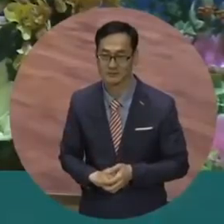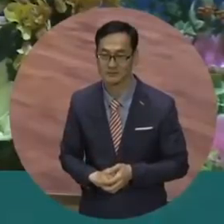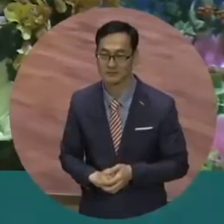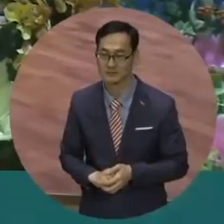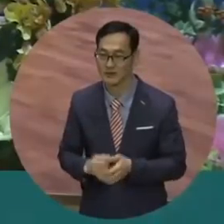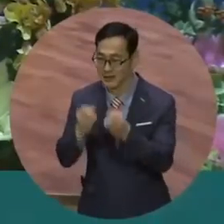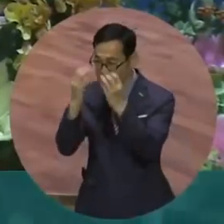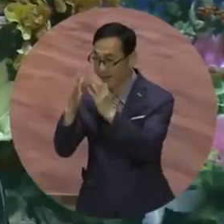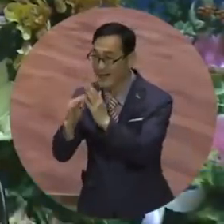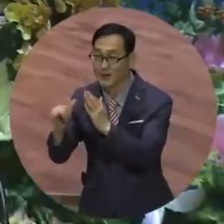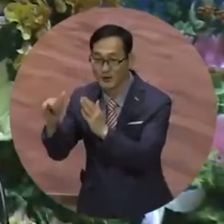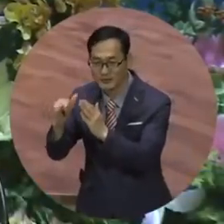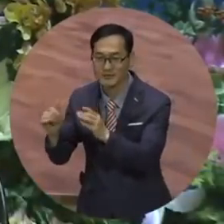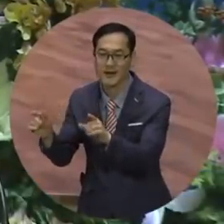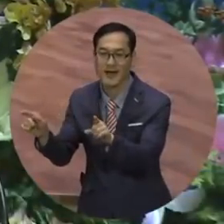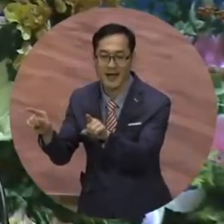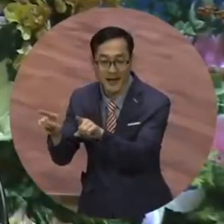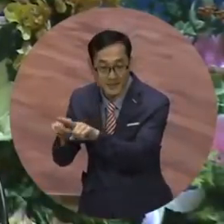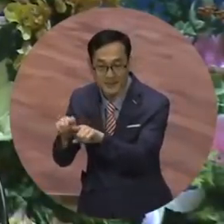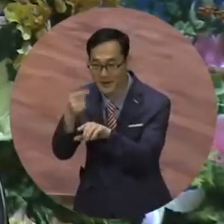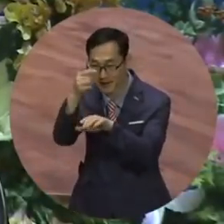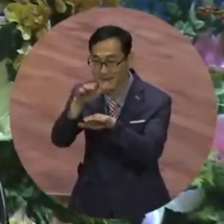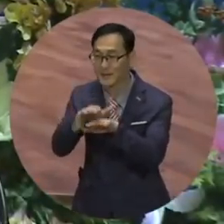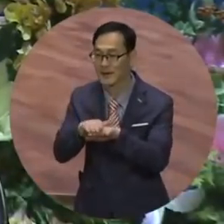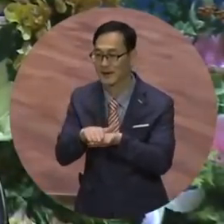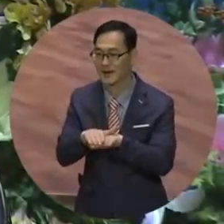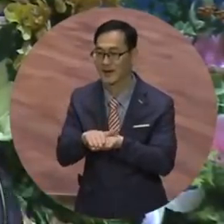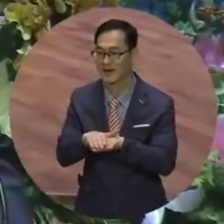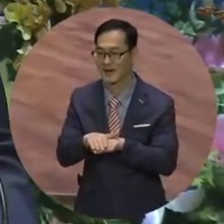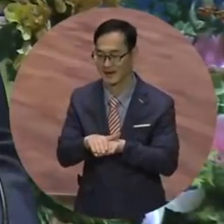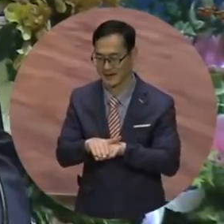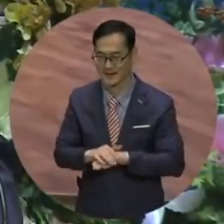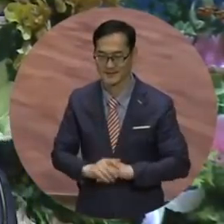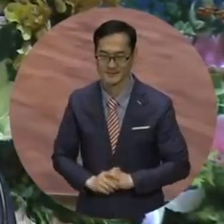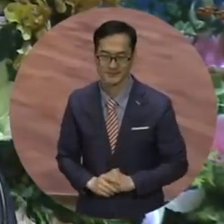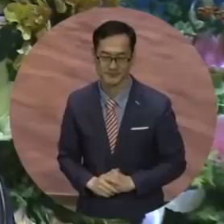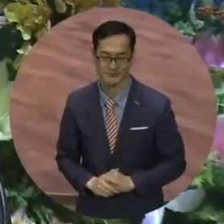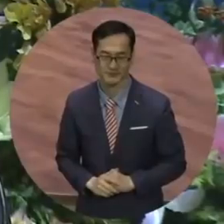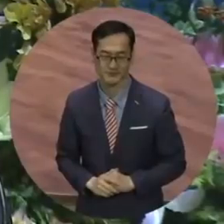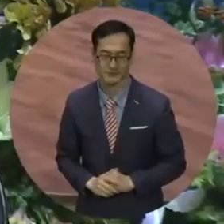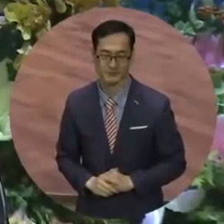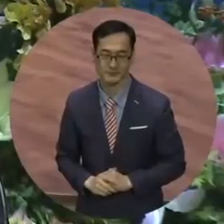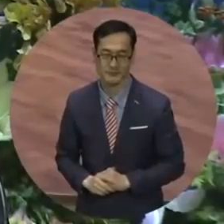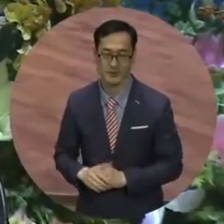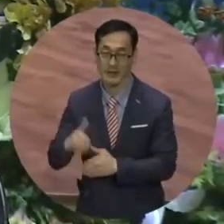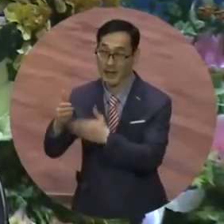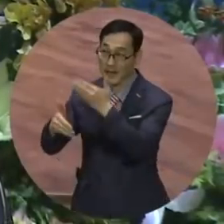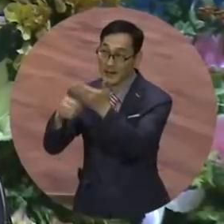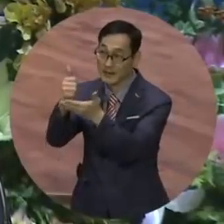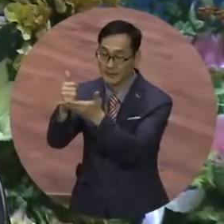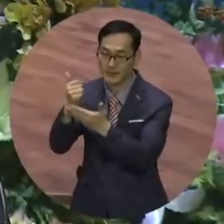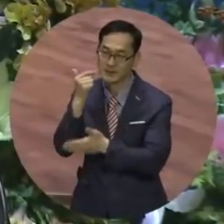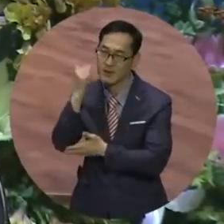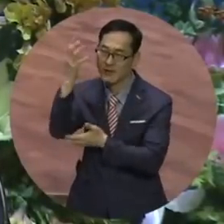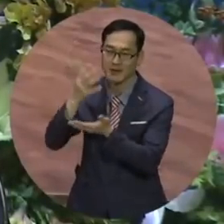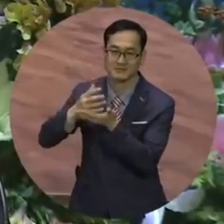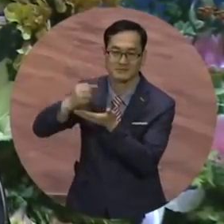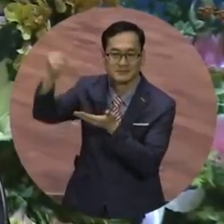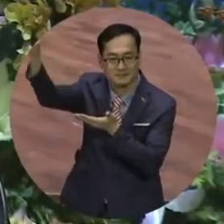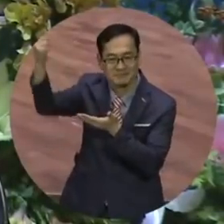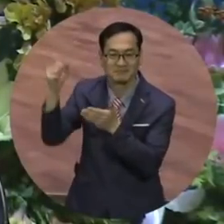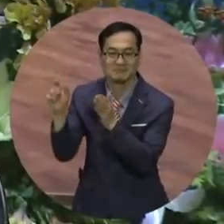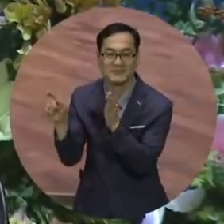함께 예배를 드리는 시간입니다. 하나님이 큰 영광 받으실 줄로